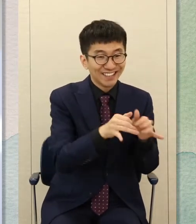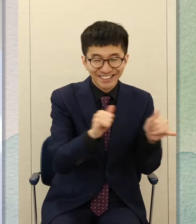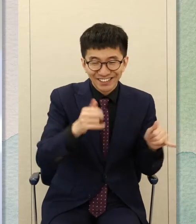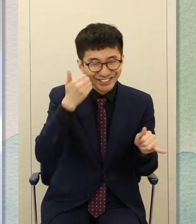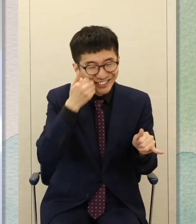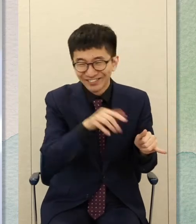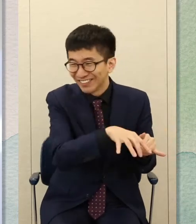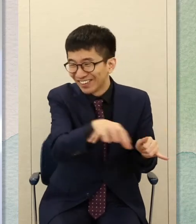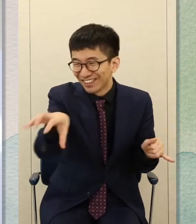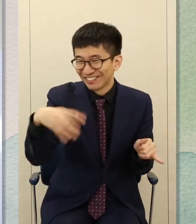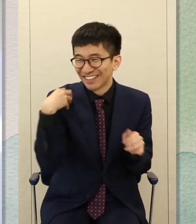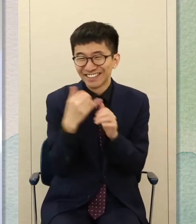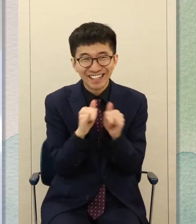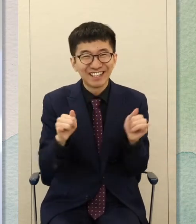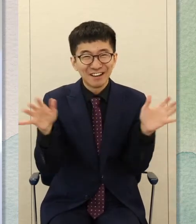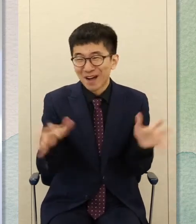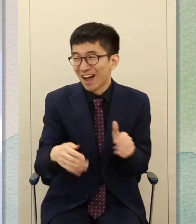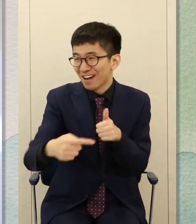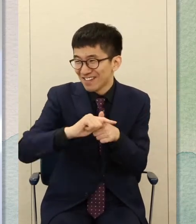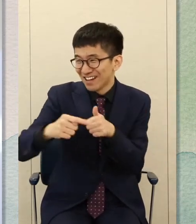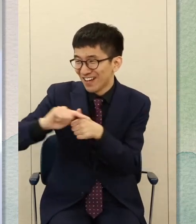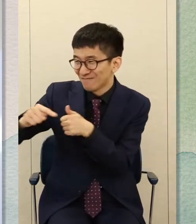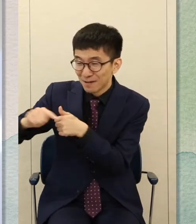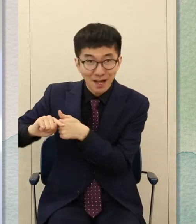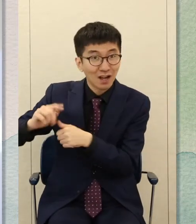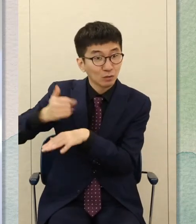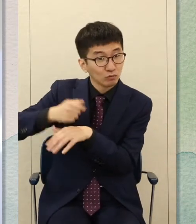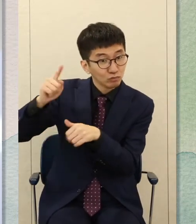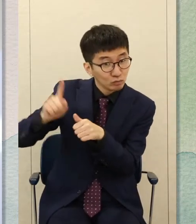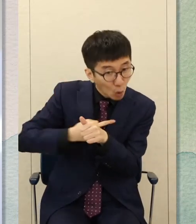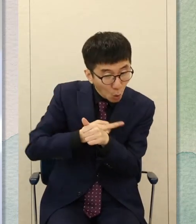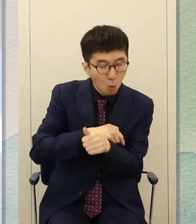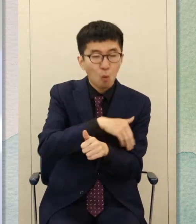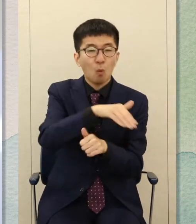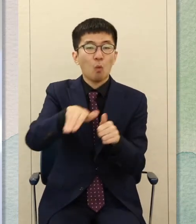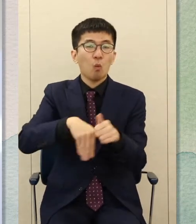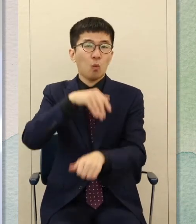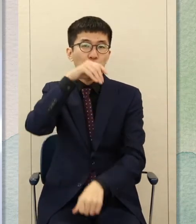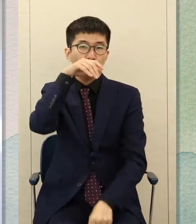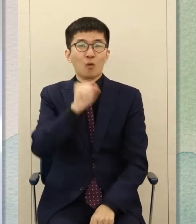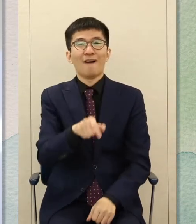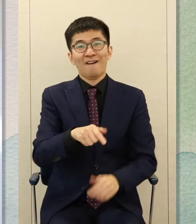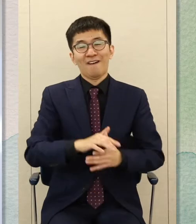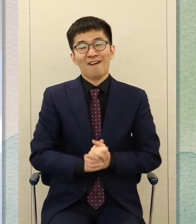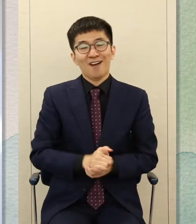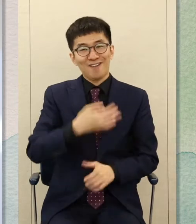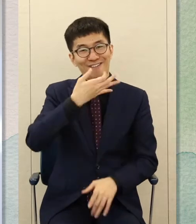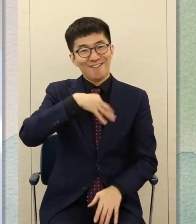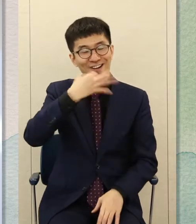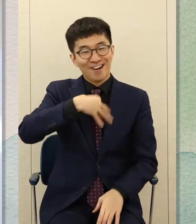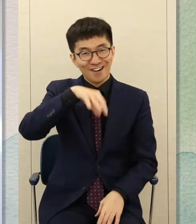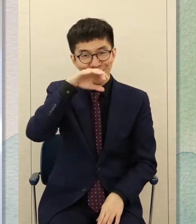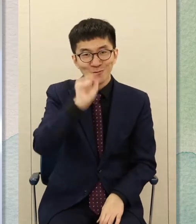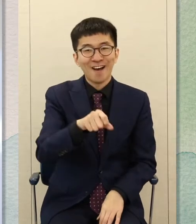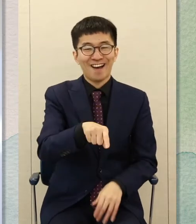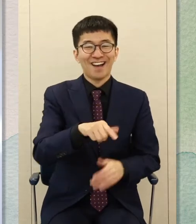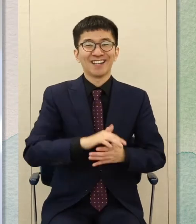그러니까 그 가게 하시는 분들이 이제 한 분씩 참여해가지고 굉장히 좋은 독서 동아리가 시민 독서